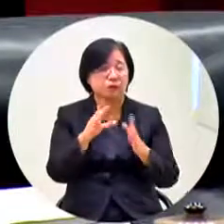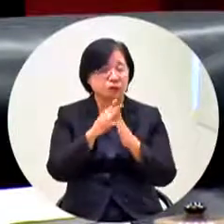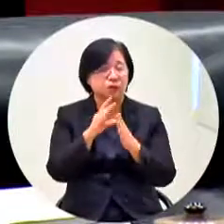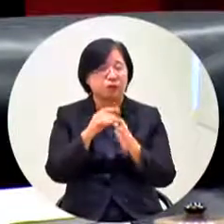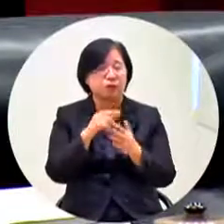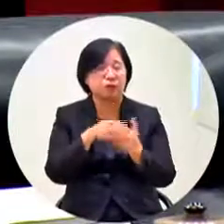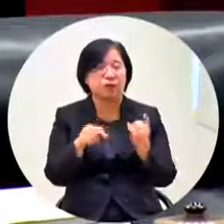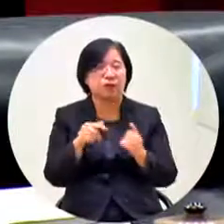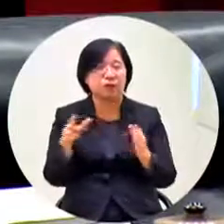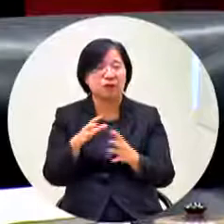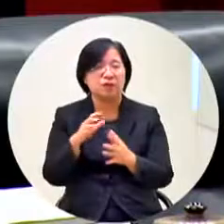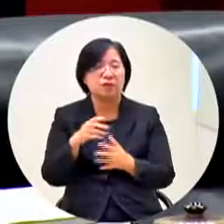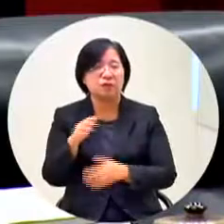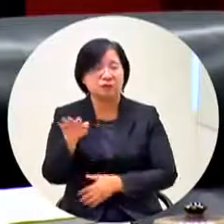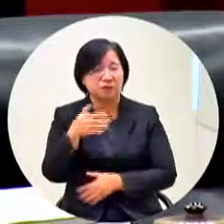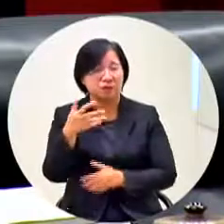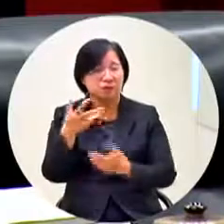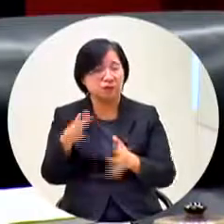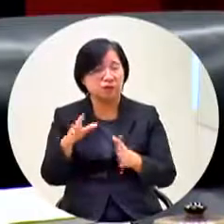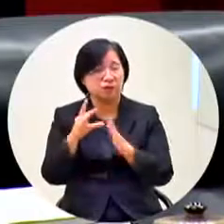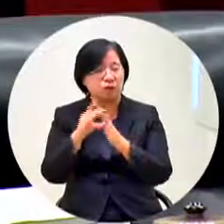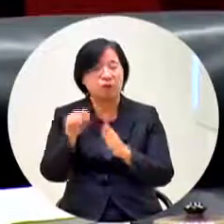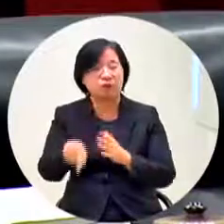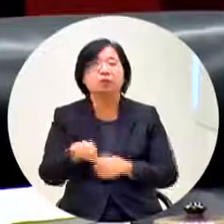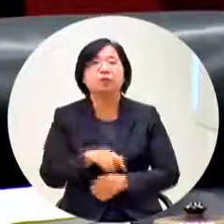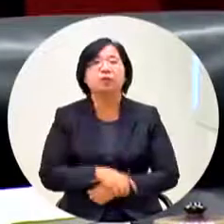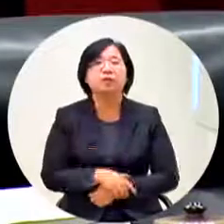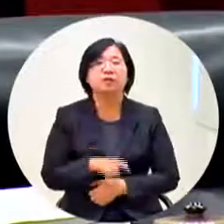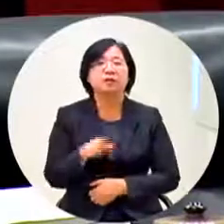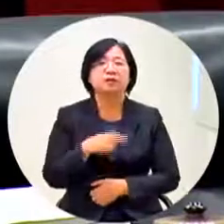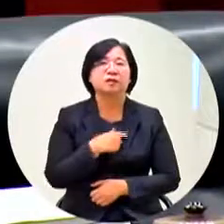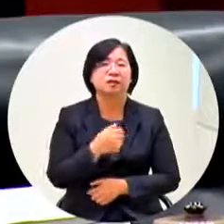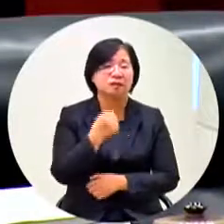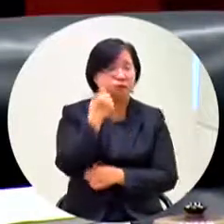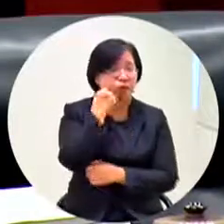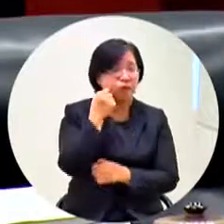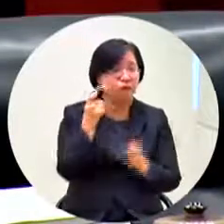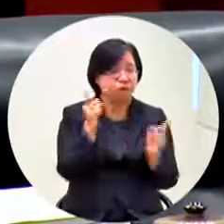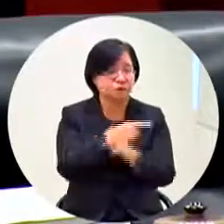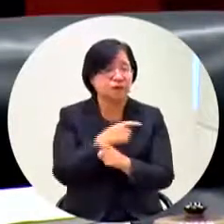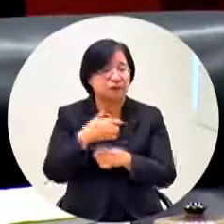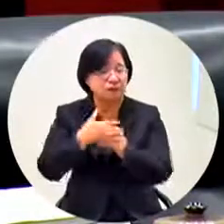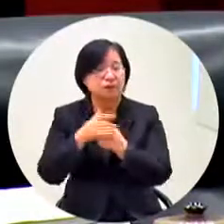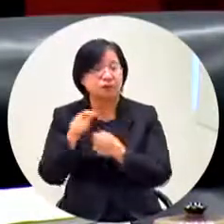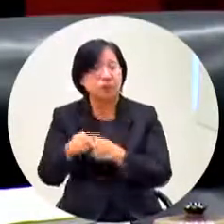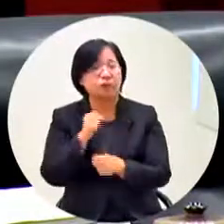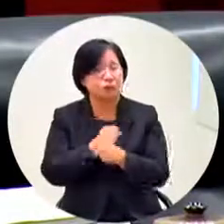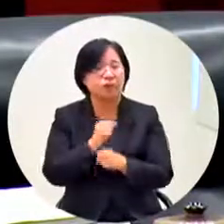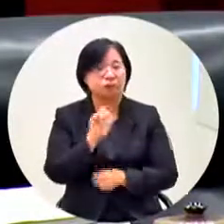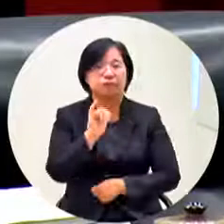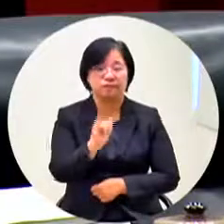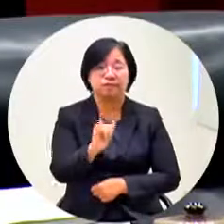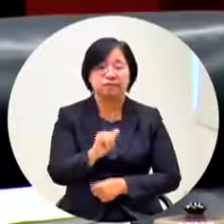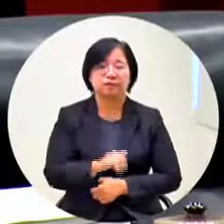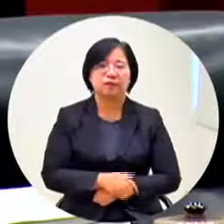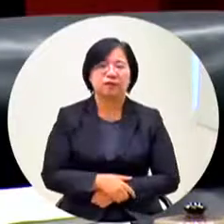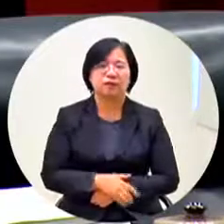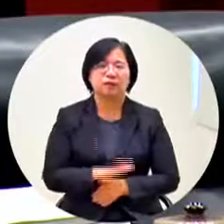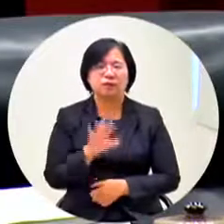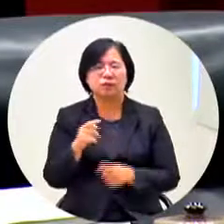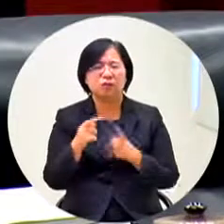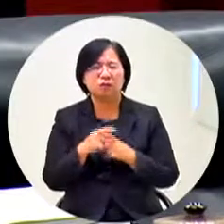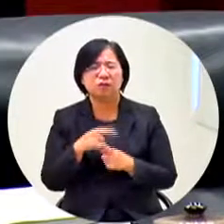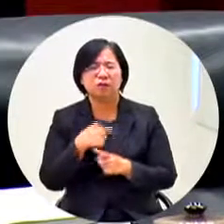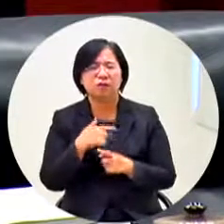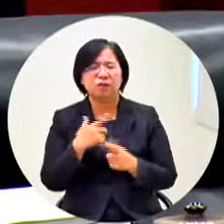是，你们做这个以住代户其实做得相当的不错。但是有一些人还是认为，为什么要把原来的住户赶